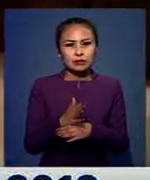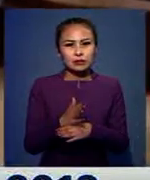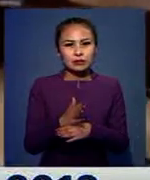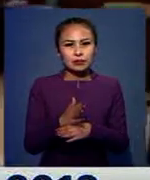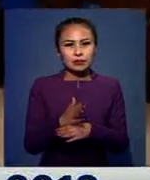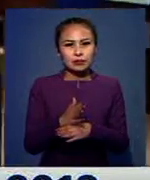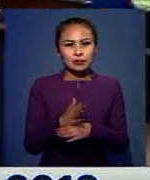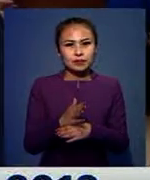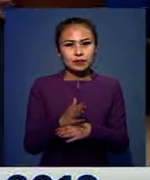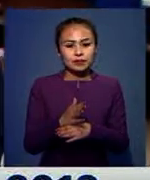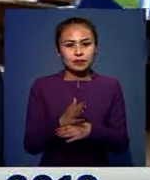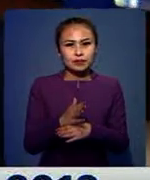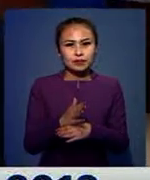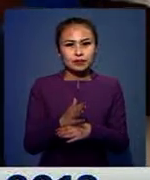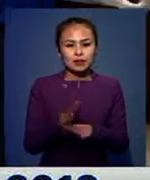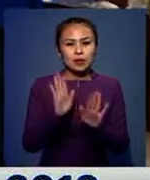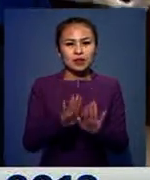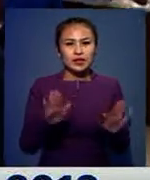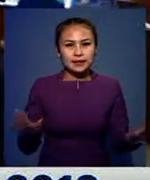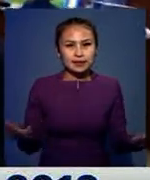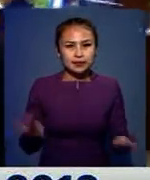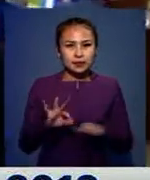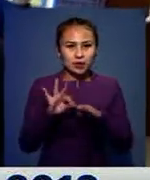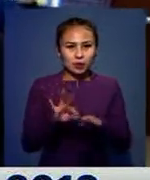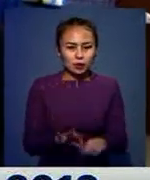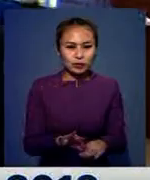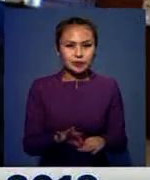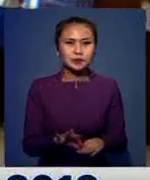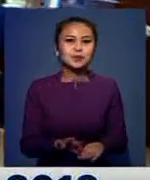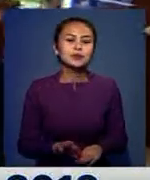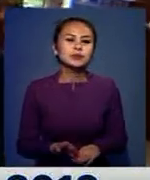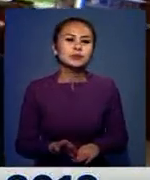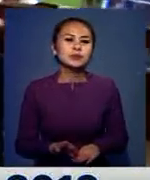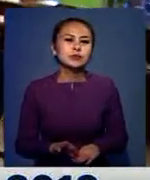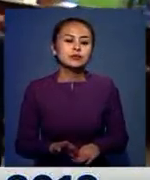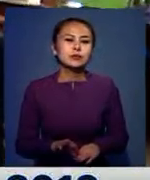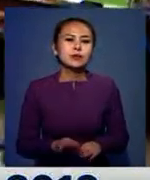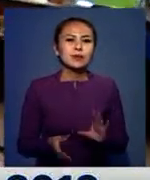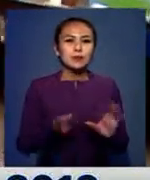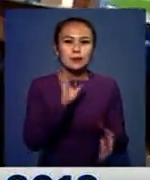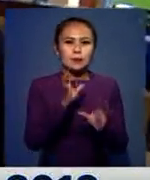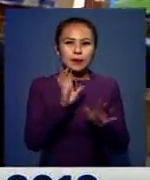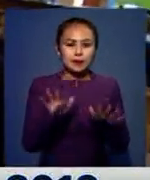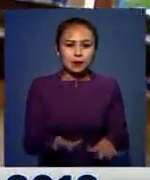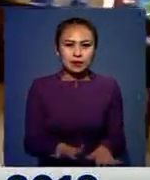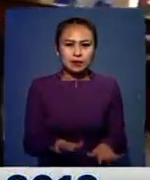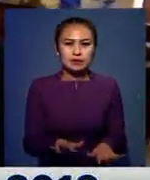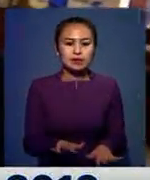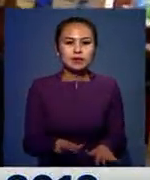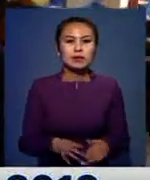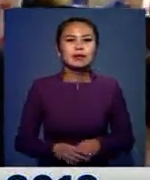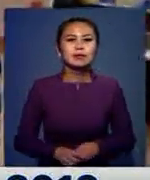жақта міне кітапша көрмесі ұйымдастырылған екен. Мына жерде сусындар саудаланады және де міне өзіңіз